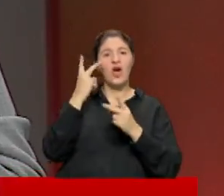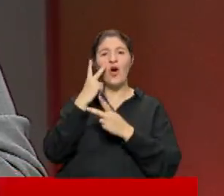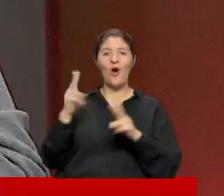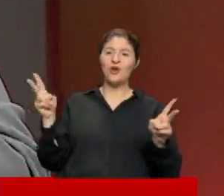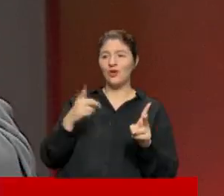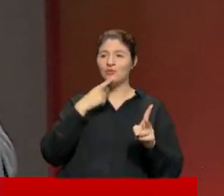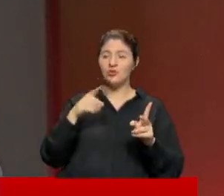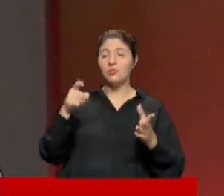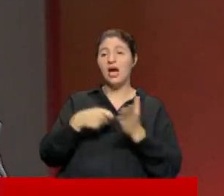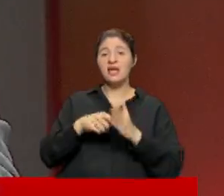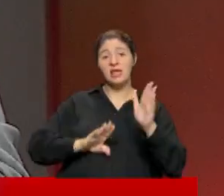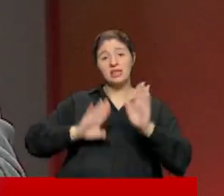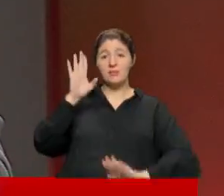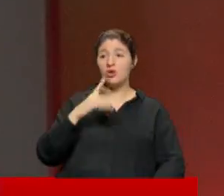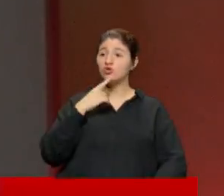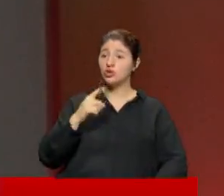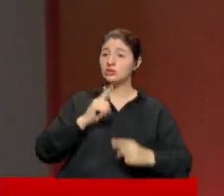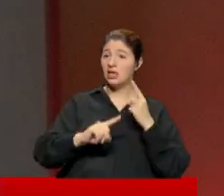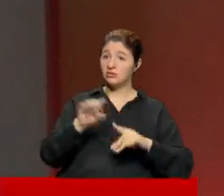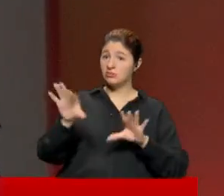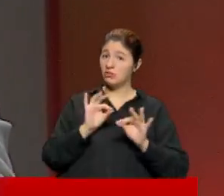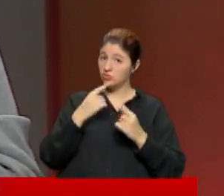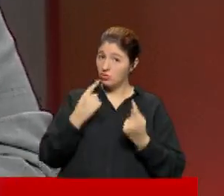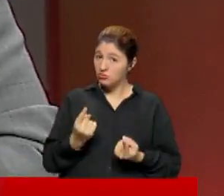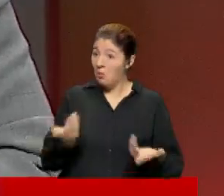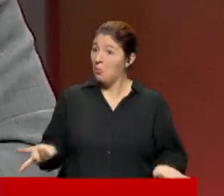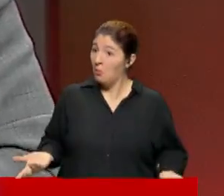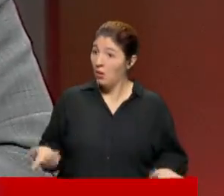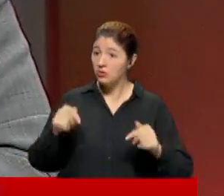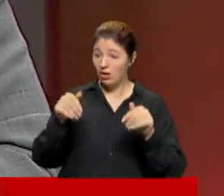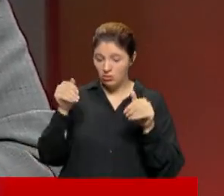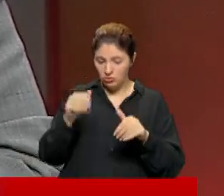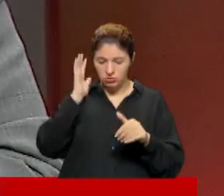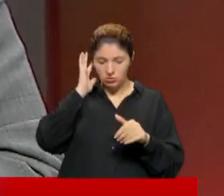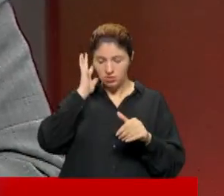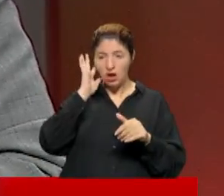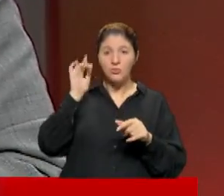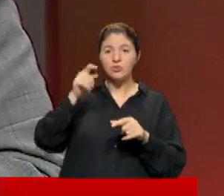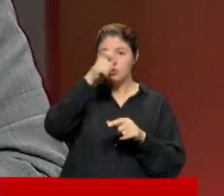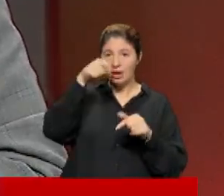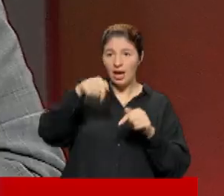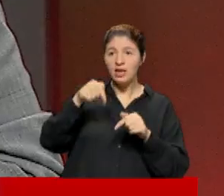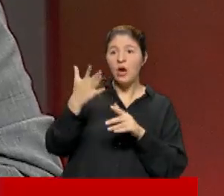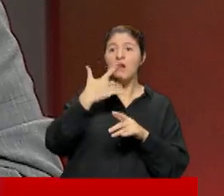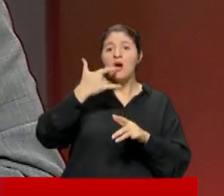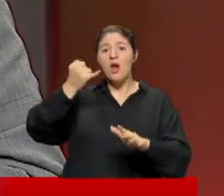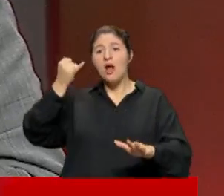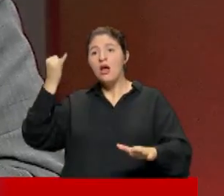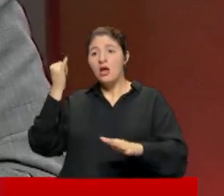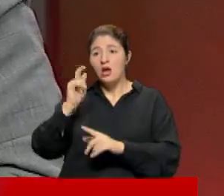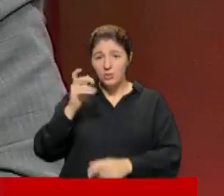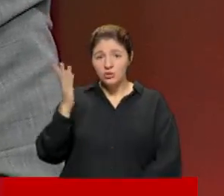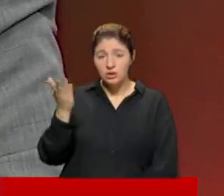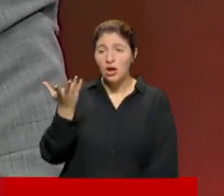diyorsunuz Bunun adına demokrasi diyorsunuz siyasi tercihtir diyorsunuz ama şimdi geliyorsunuz bu ülkede öyle hakaretler